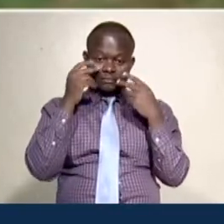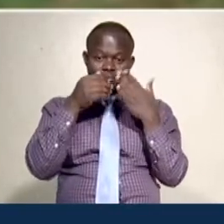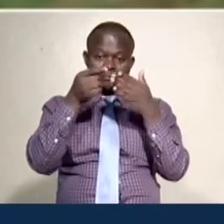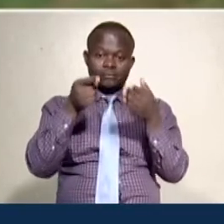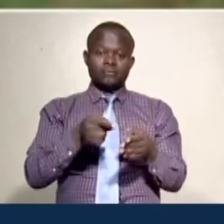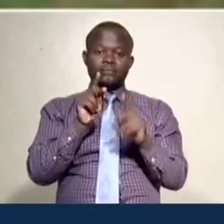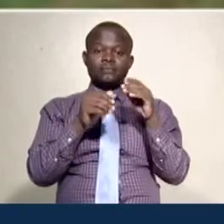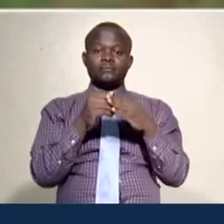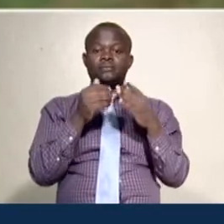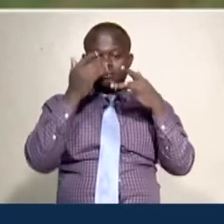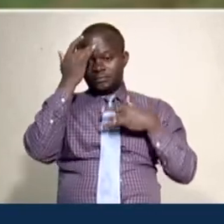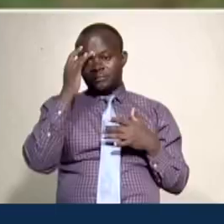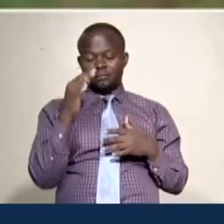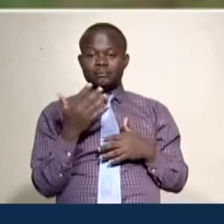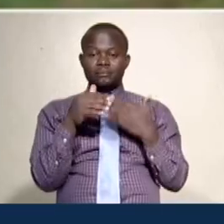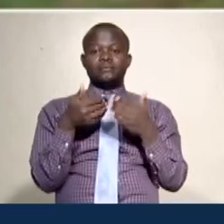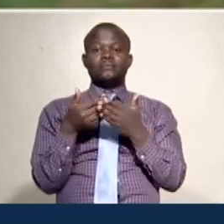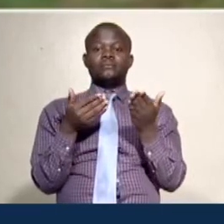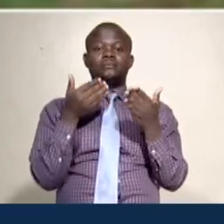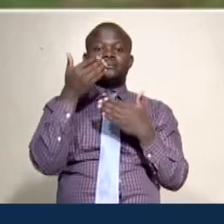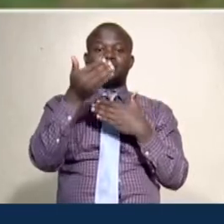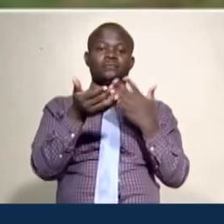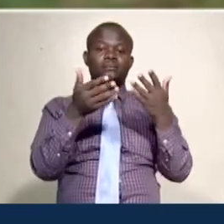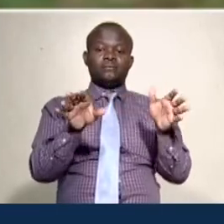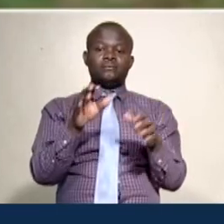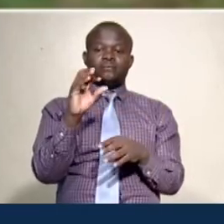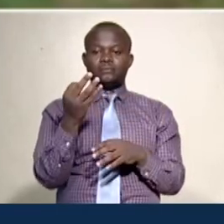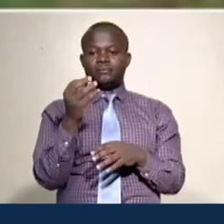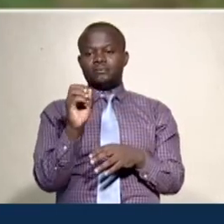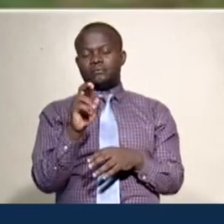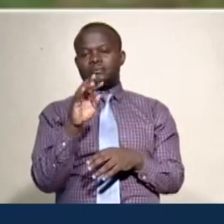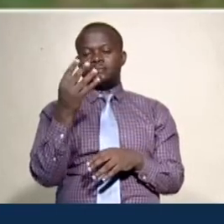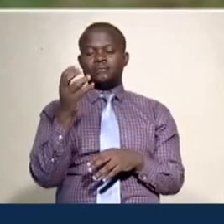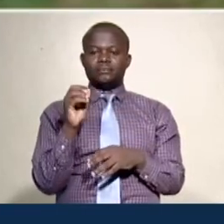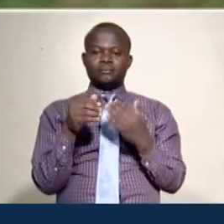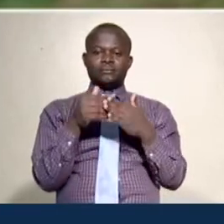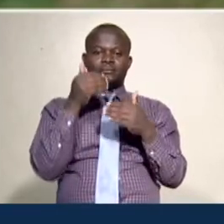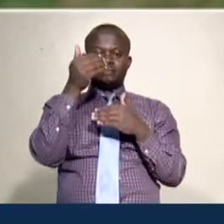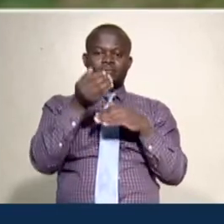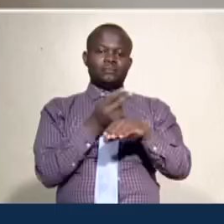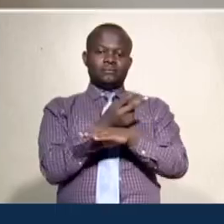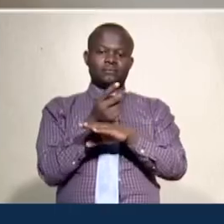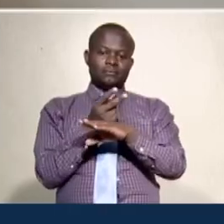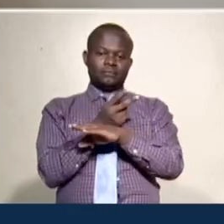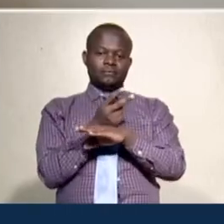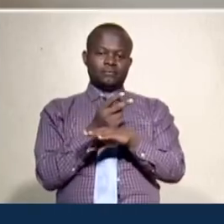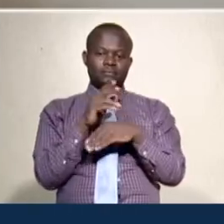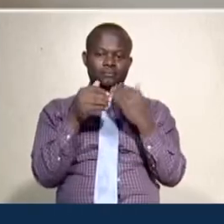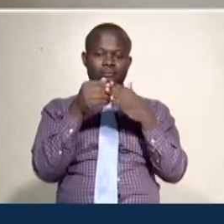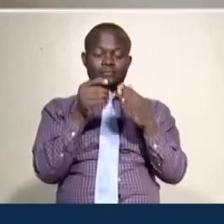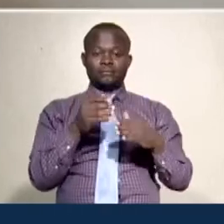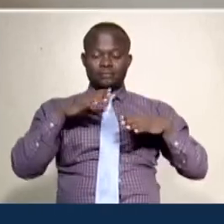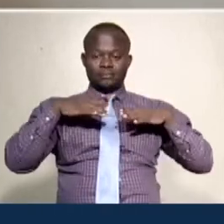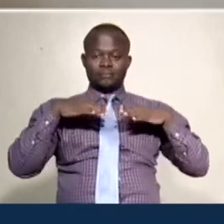muri abantu nk'abarwayi nka batanu ukaza kurangira babaye nka 30-40 noneho amasaha karivuze no kujya noneho bajya no